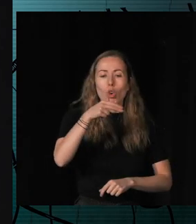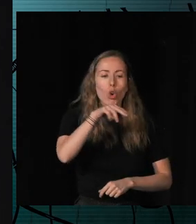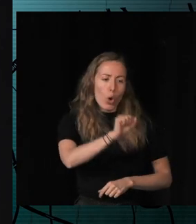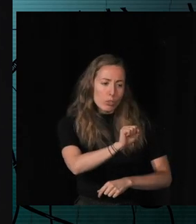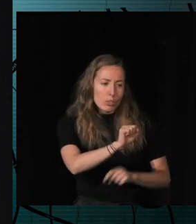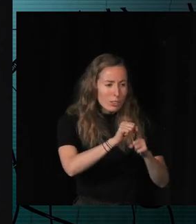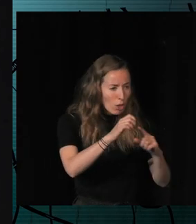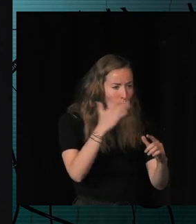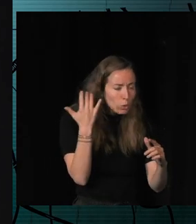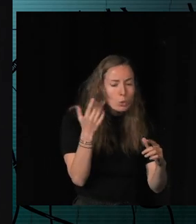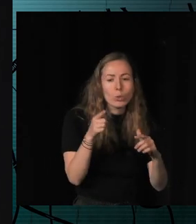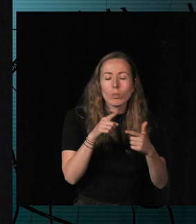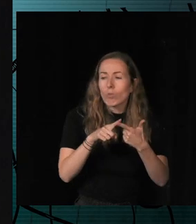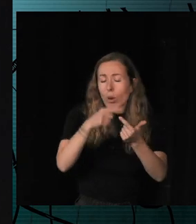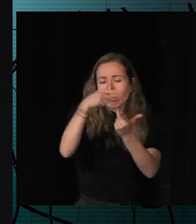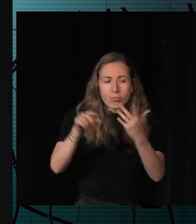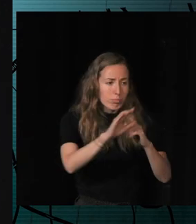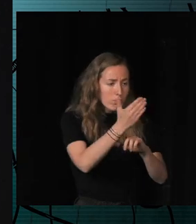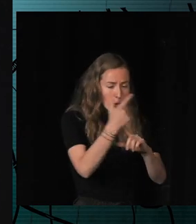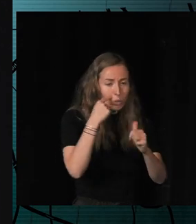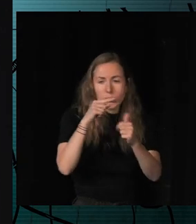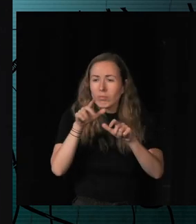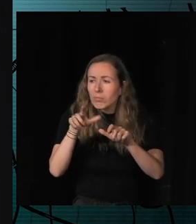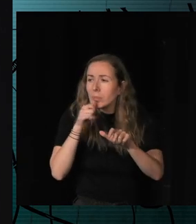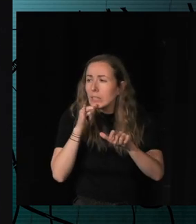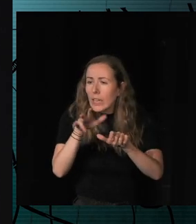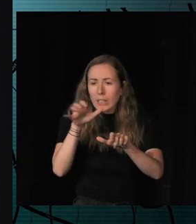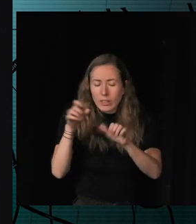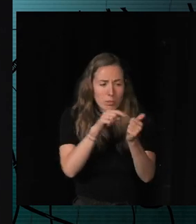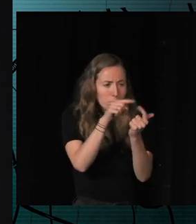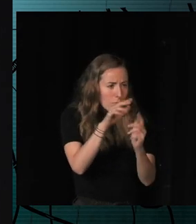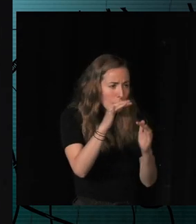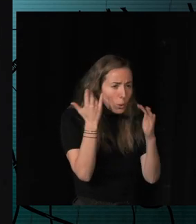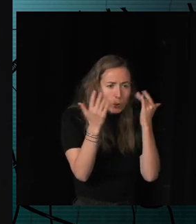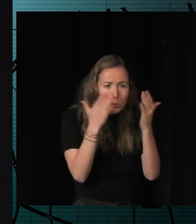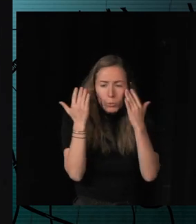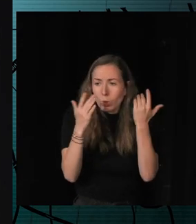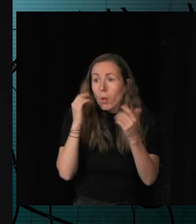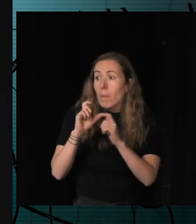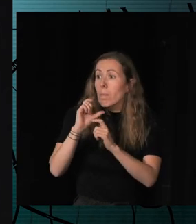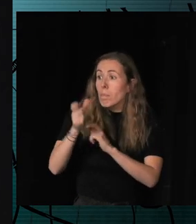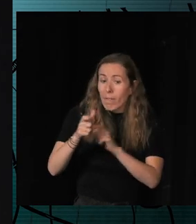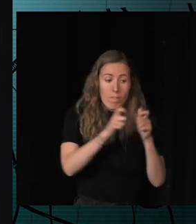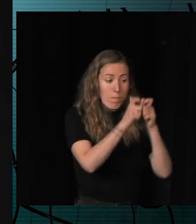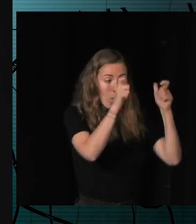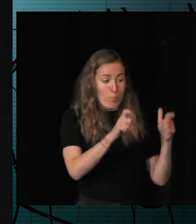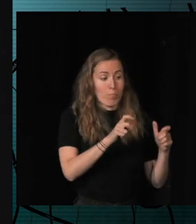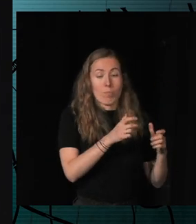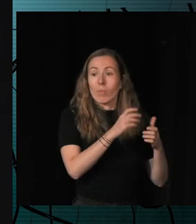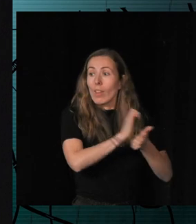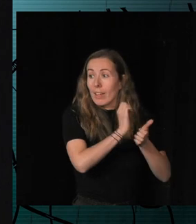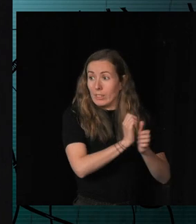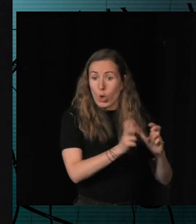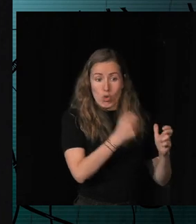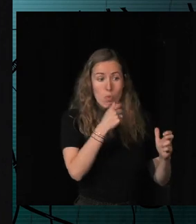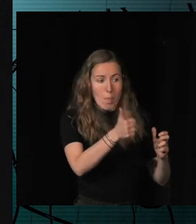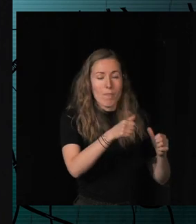sur une présentation autour de la licence àentil en général et quelques jours après il y a Konami donc l'éditeur des jeux qui a publié en ligne un teaser du